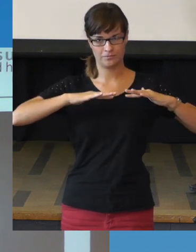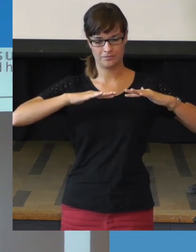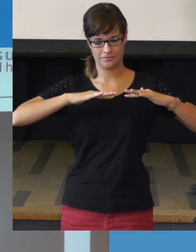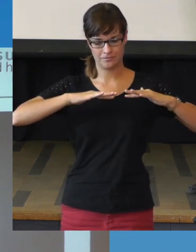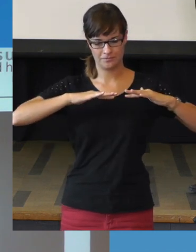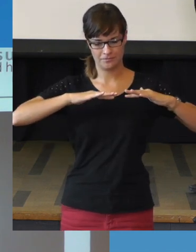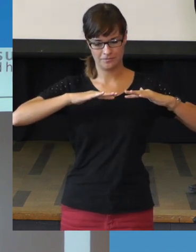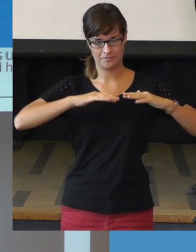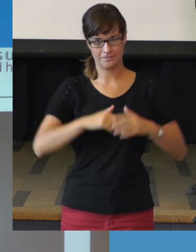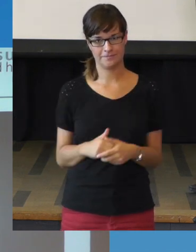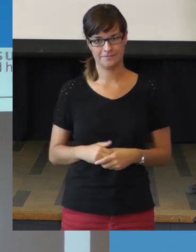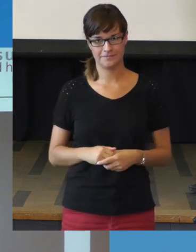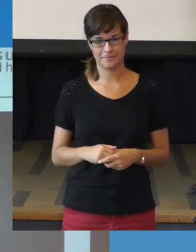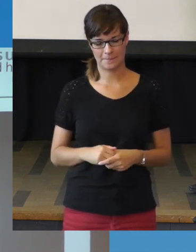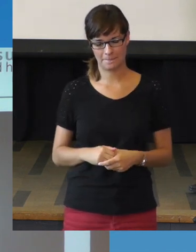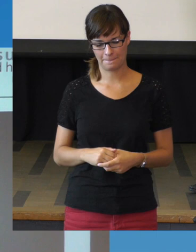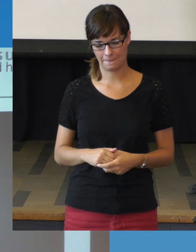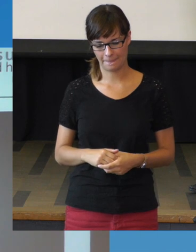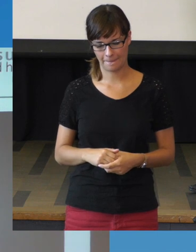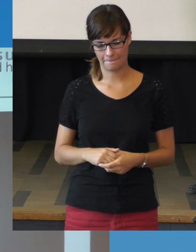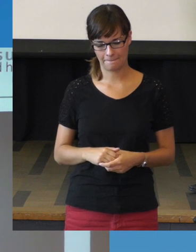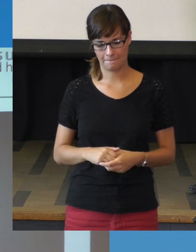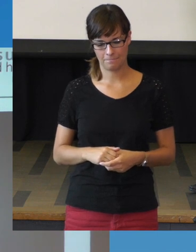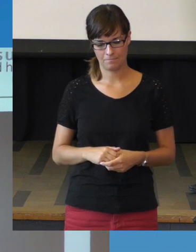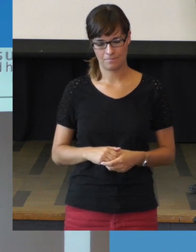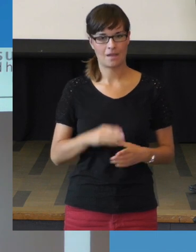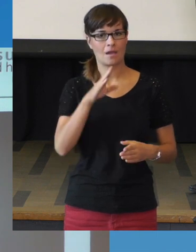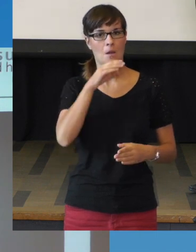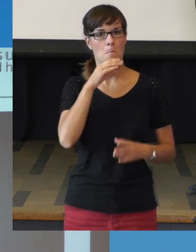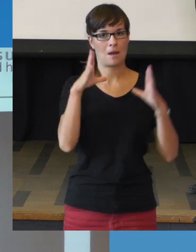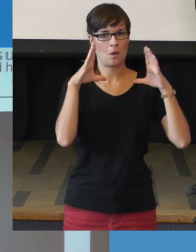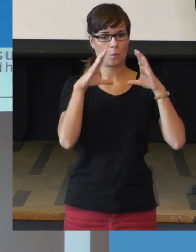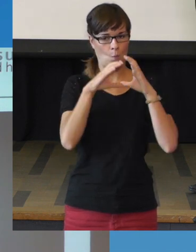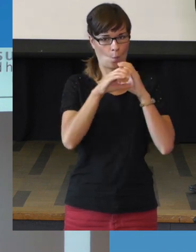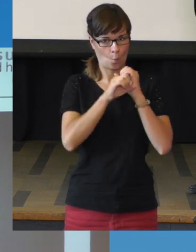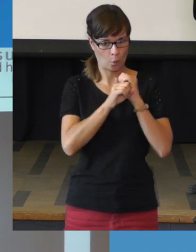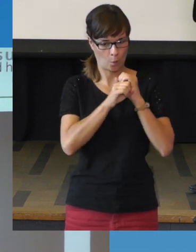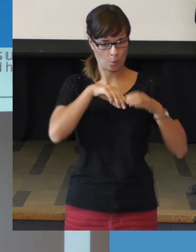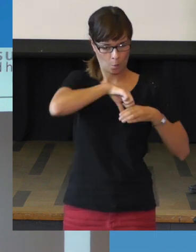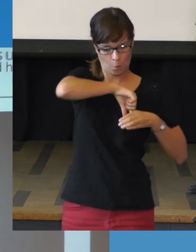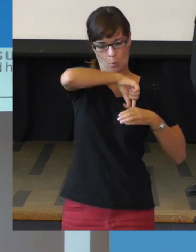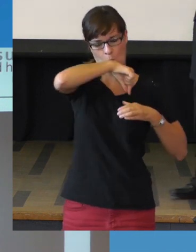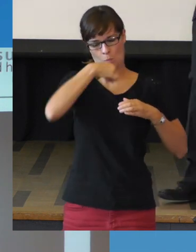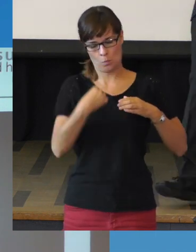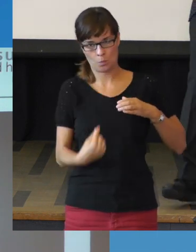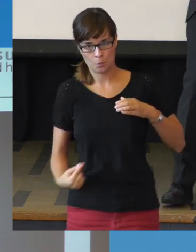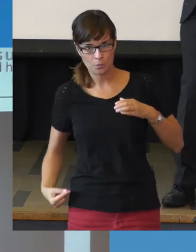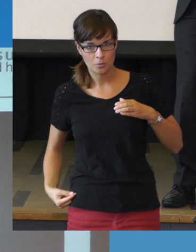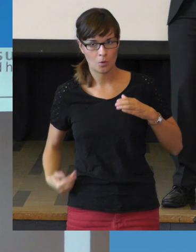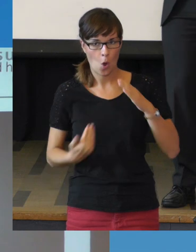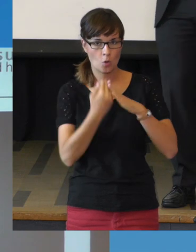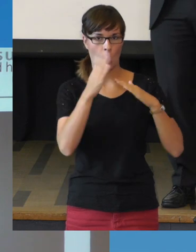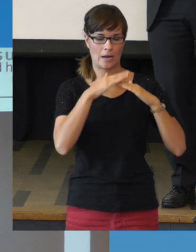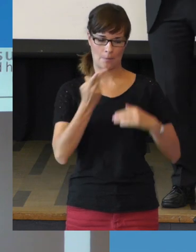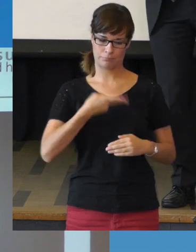die Herzklappe, das sehen Sie in diesem Fall, lässt danach den Ballon wieder ab und die neue Klappe bleibt in der